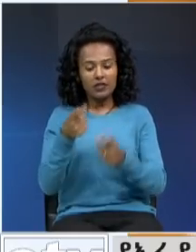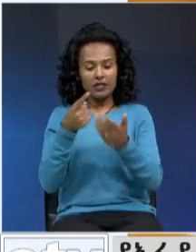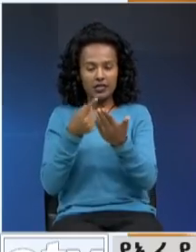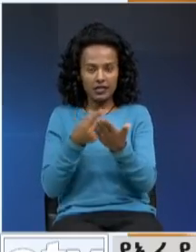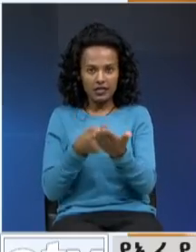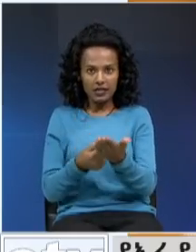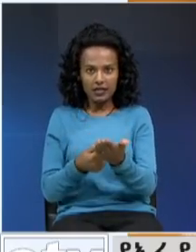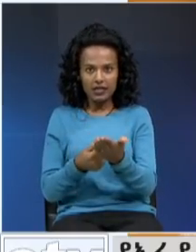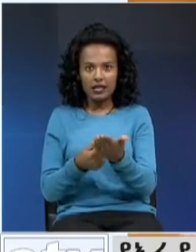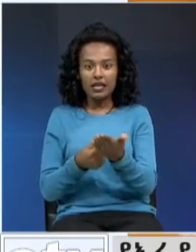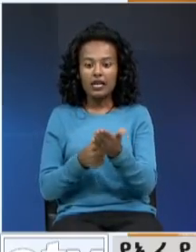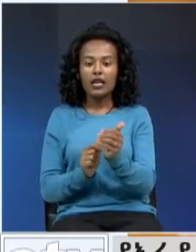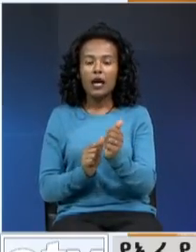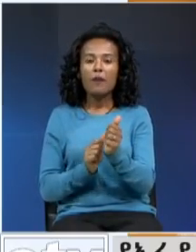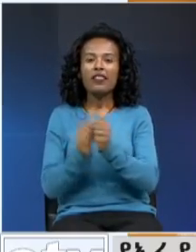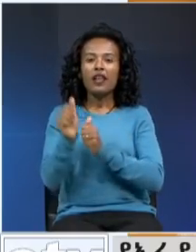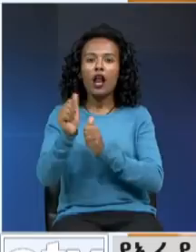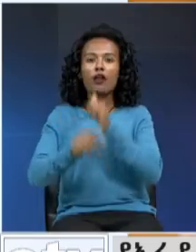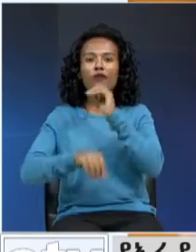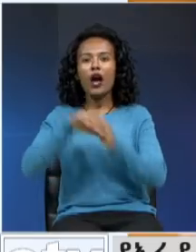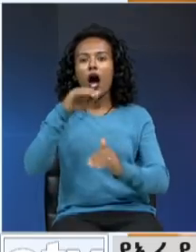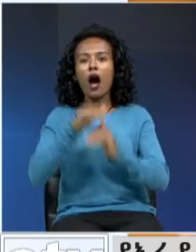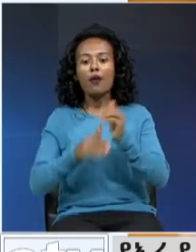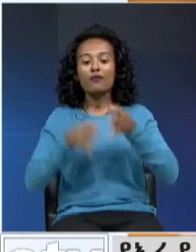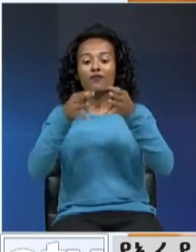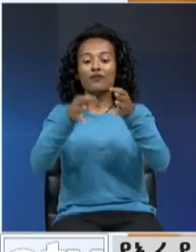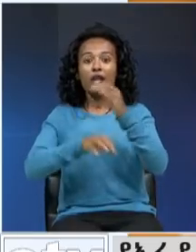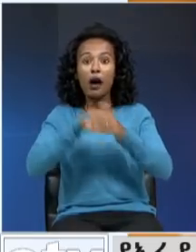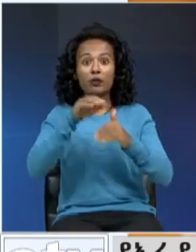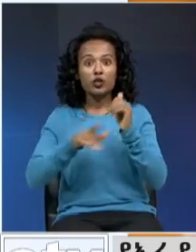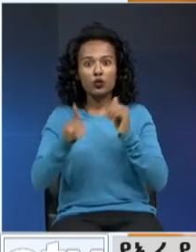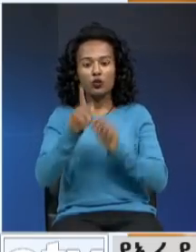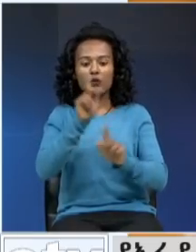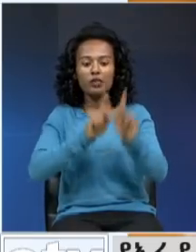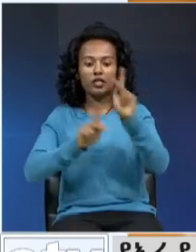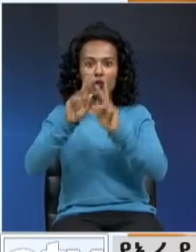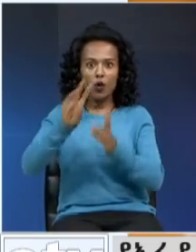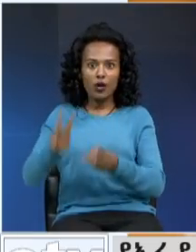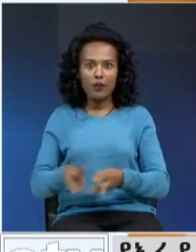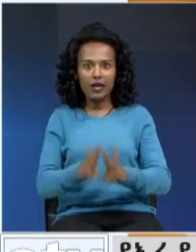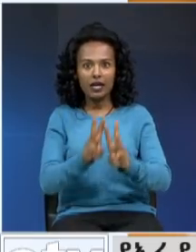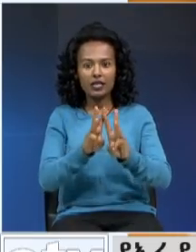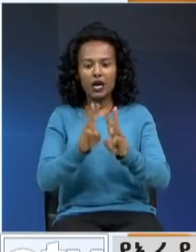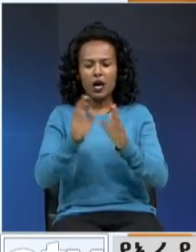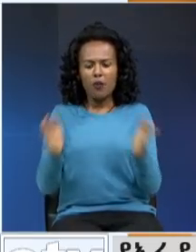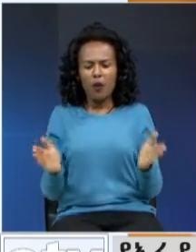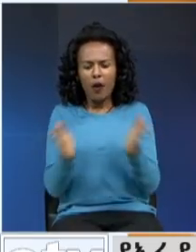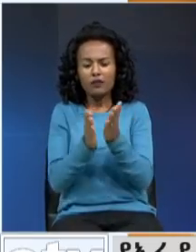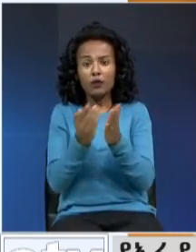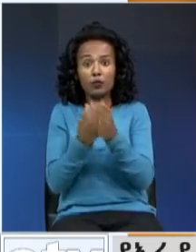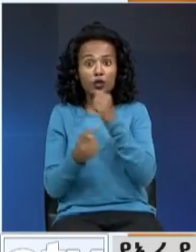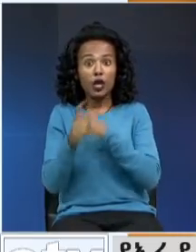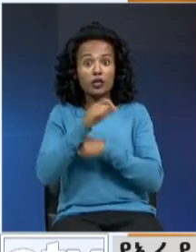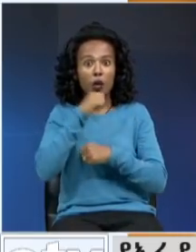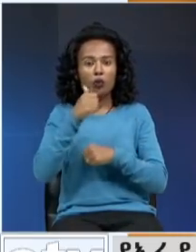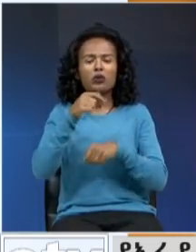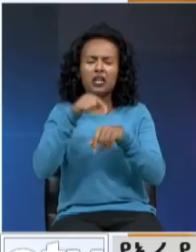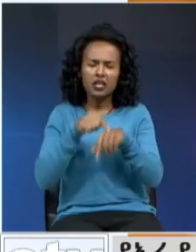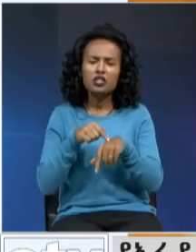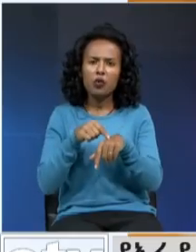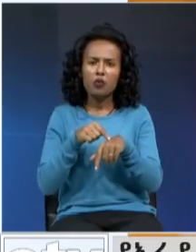ይህንን ለመተላለፊያ አመቺ የሆነውን ህብረተሰባዊ መንገድ በማጥበብ ብቻ ሳይሆን